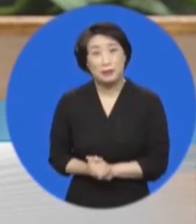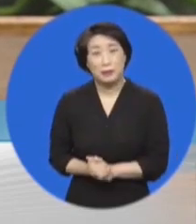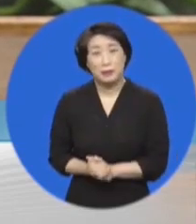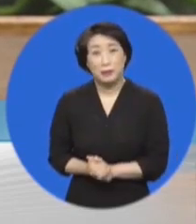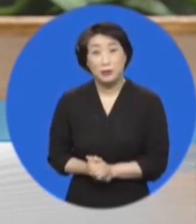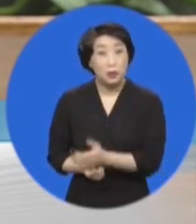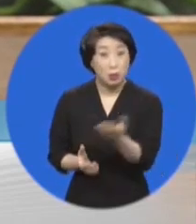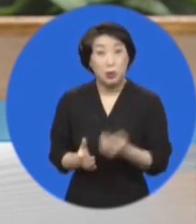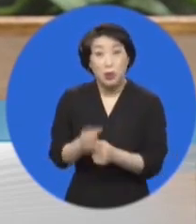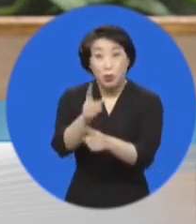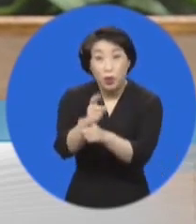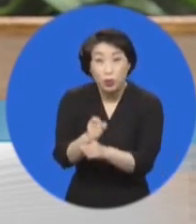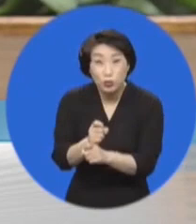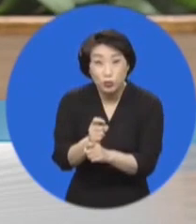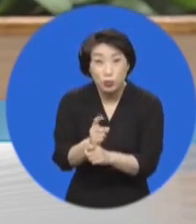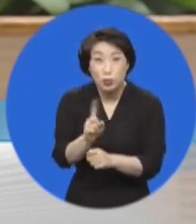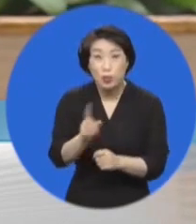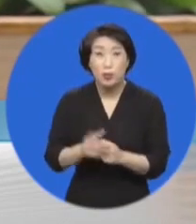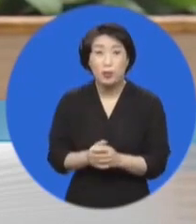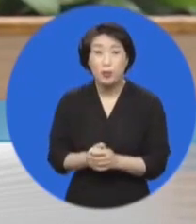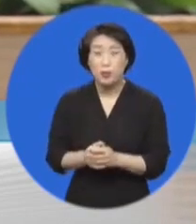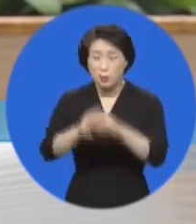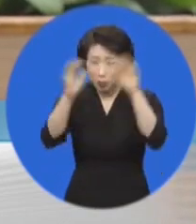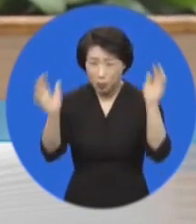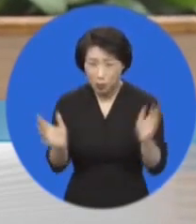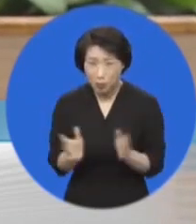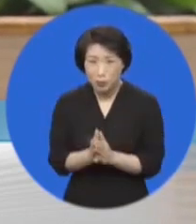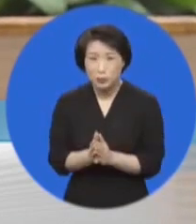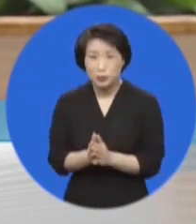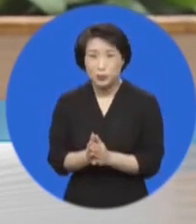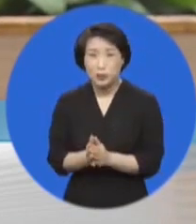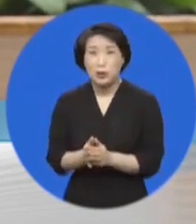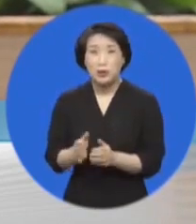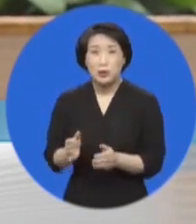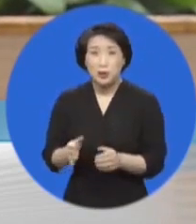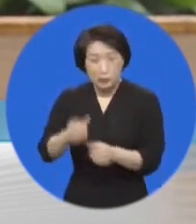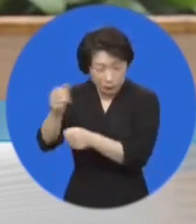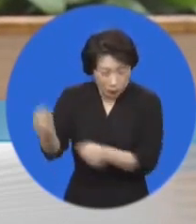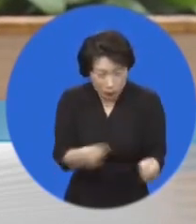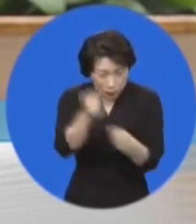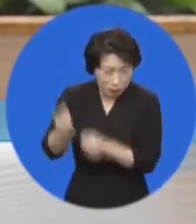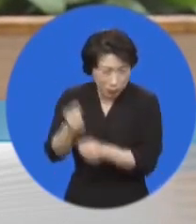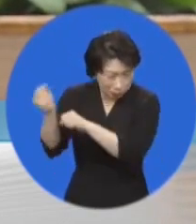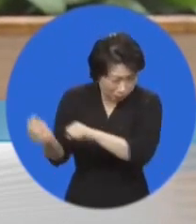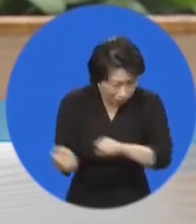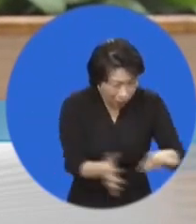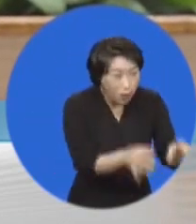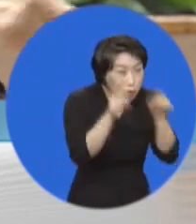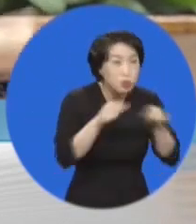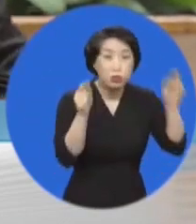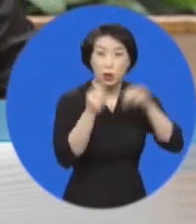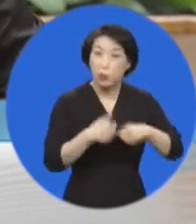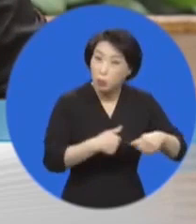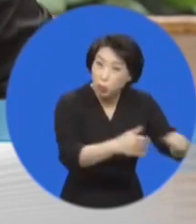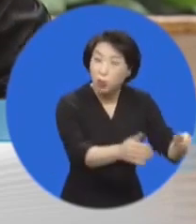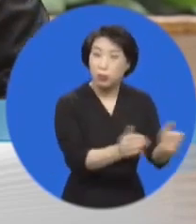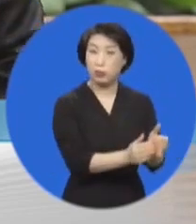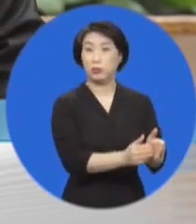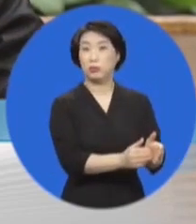뭐 원수는 싹 다 쓰레기처럼 썰어서 그냥 지옥에 보내면 끝이지.